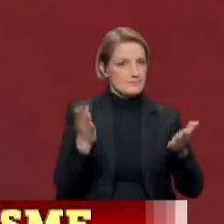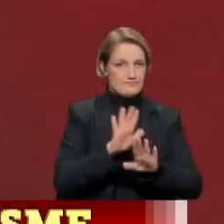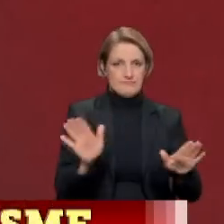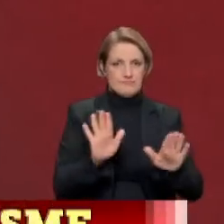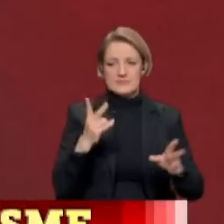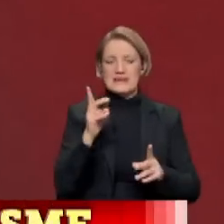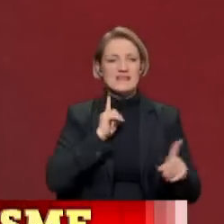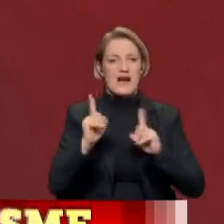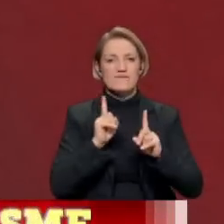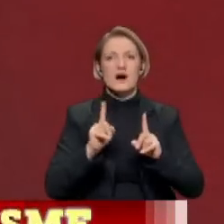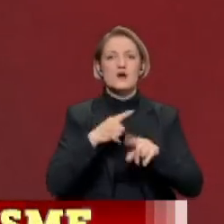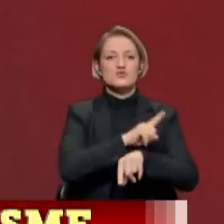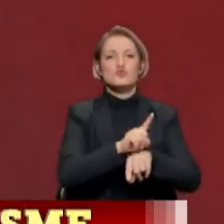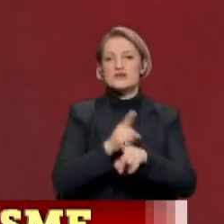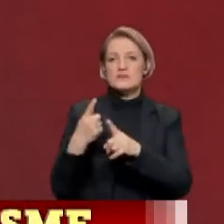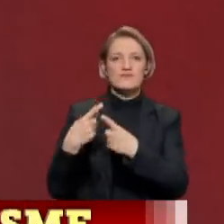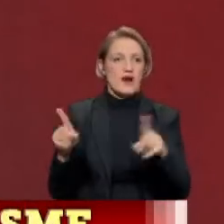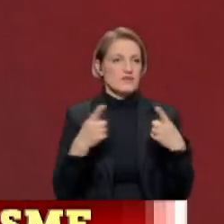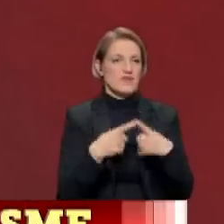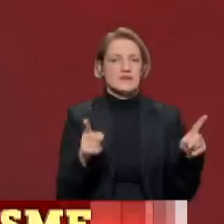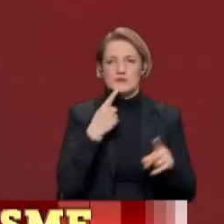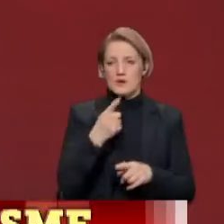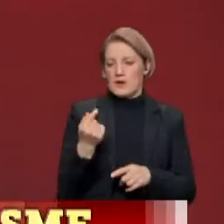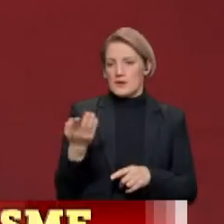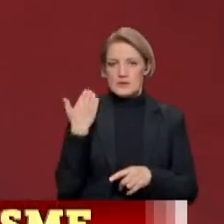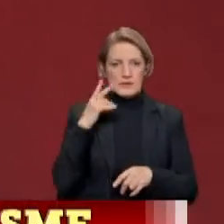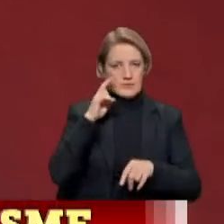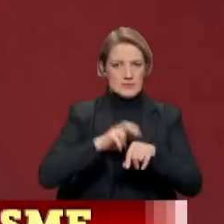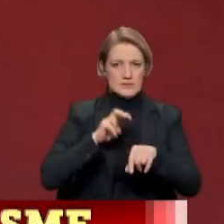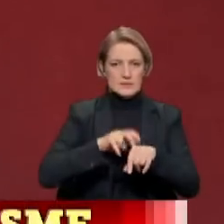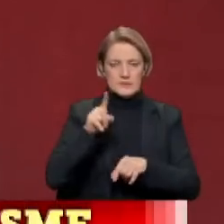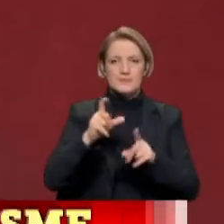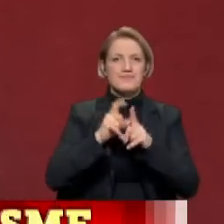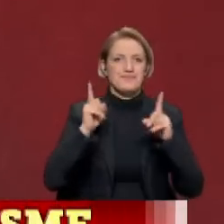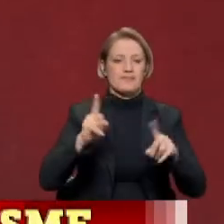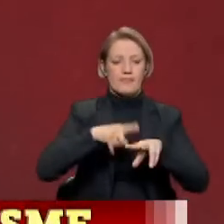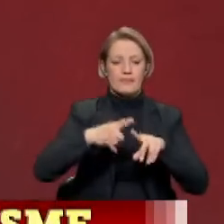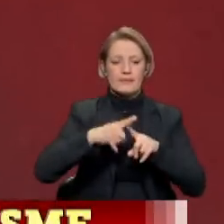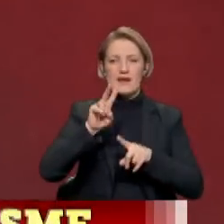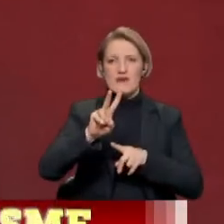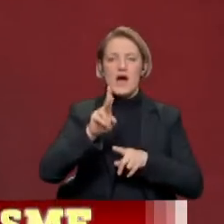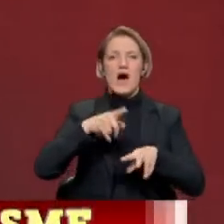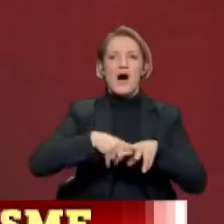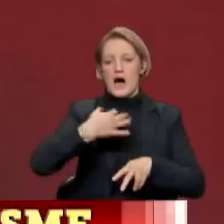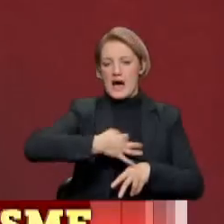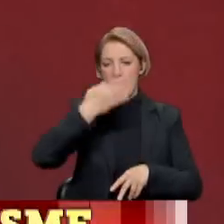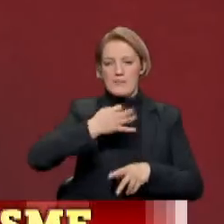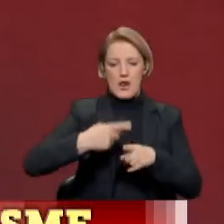İki dava sürecinin farklı olduğunu söylüyor. Bu arada sizin az önce hatırlattığınız o dönemde ATV A Haber ortak canlı